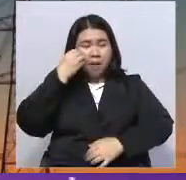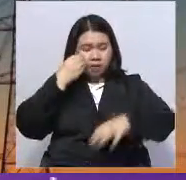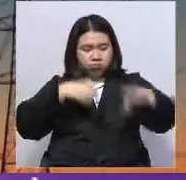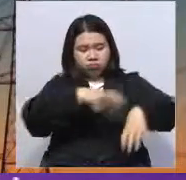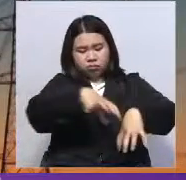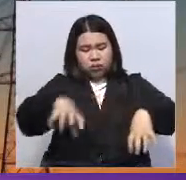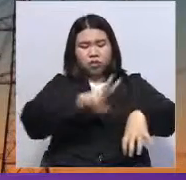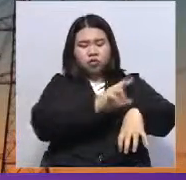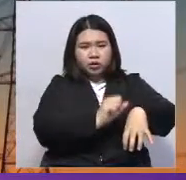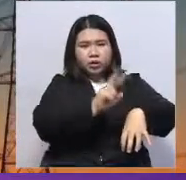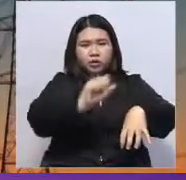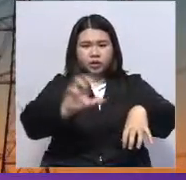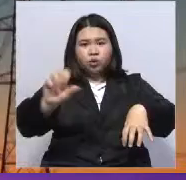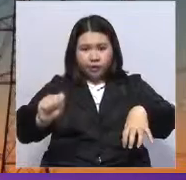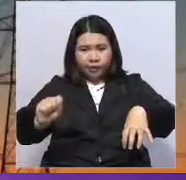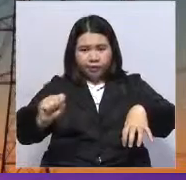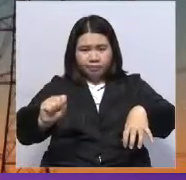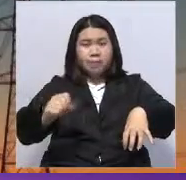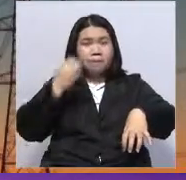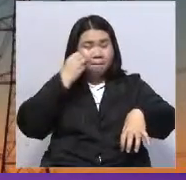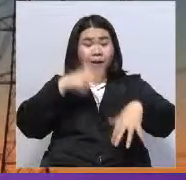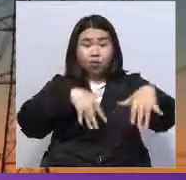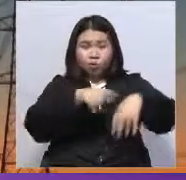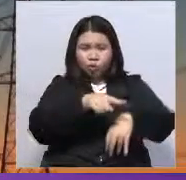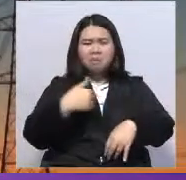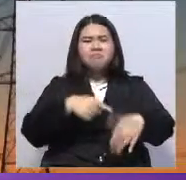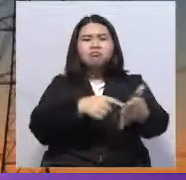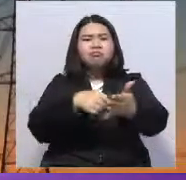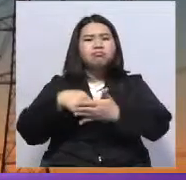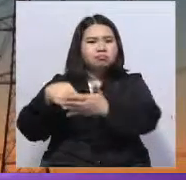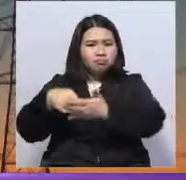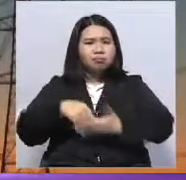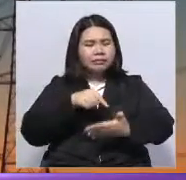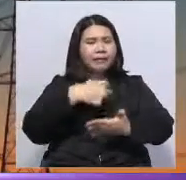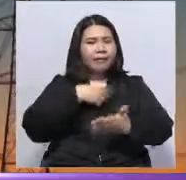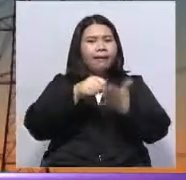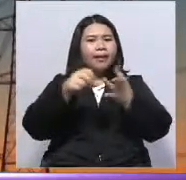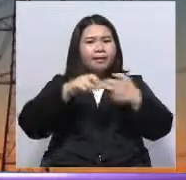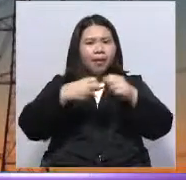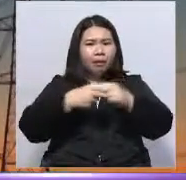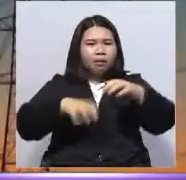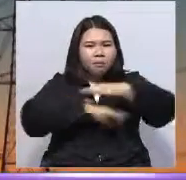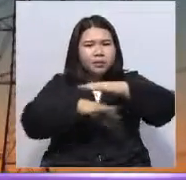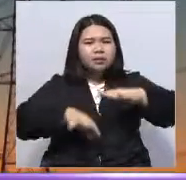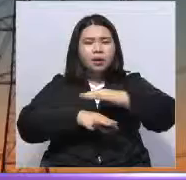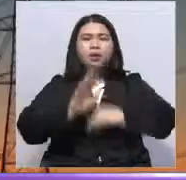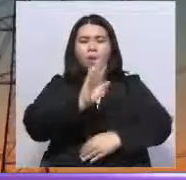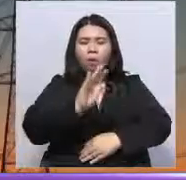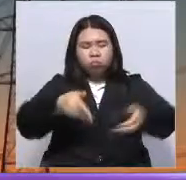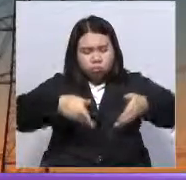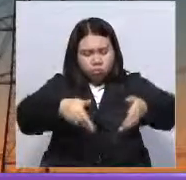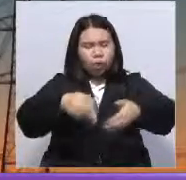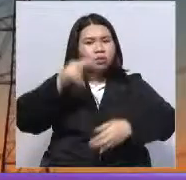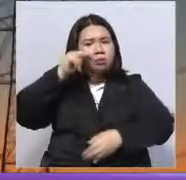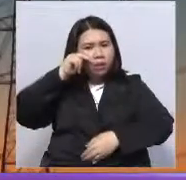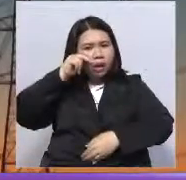200,000 บาทซึ่งเป็นโครงการที่ถูกเสนอโดยประชาชนในหมู่บ้านเพื่อแก้ไขปัญหาด้านโครงสร้างพื้นฐานทั้งถนนน้ำเ